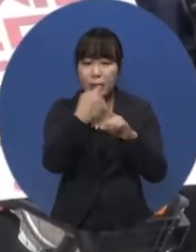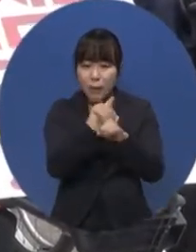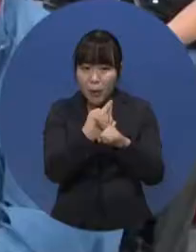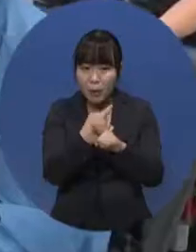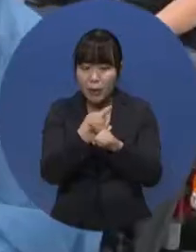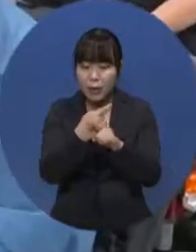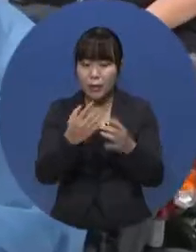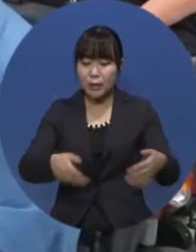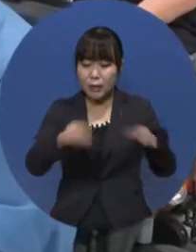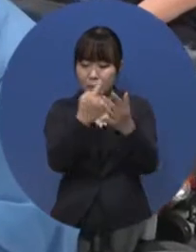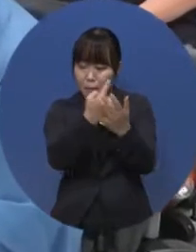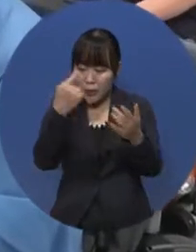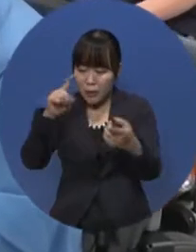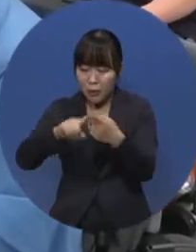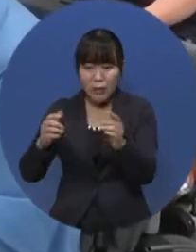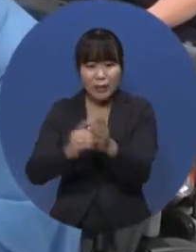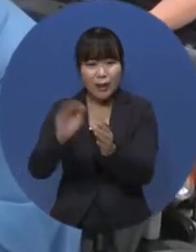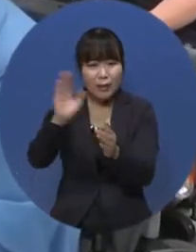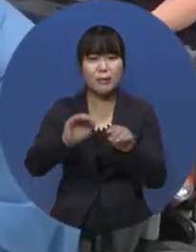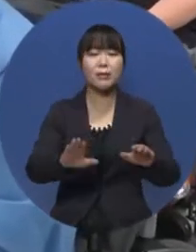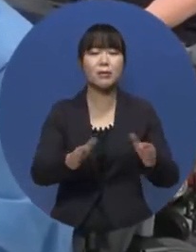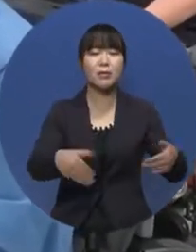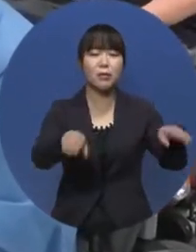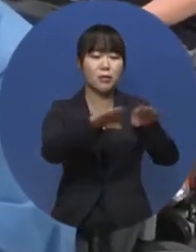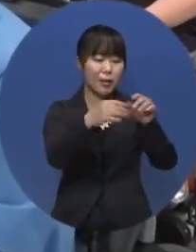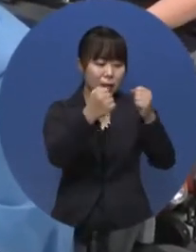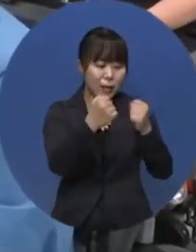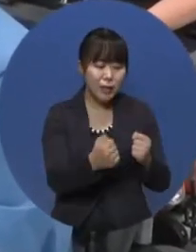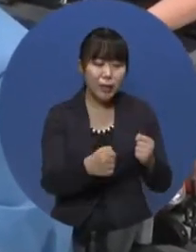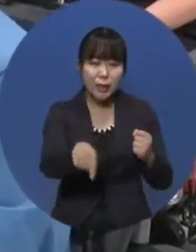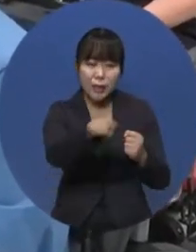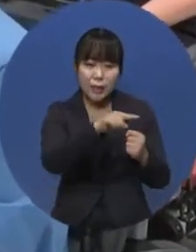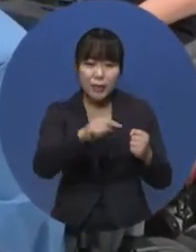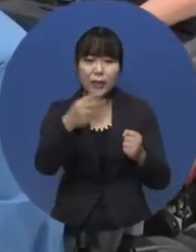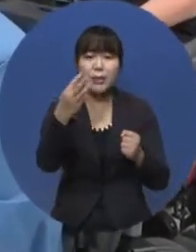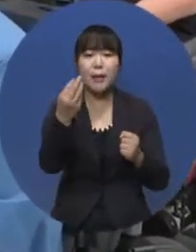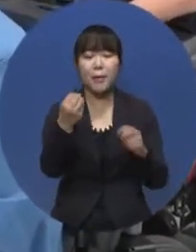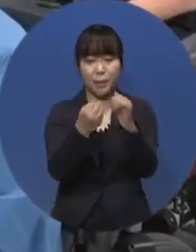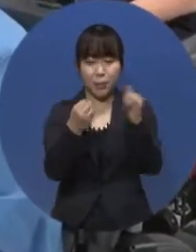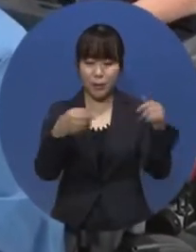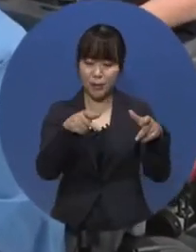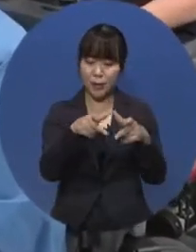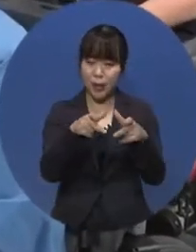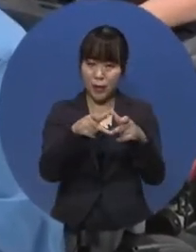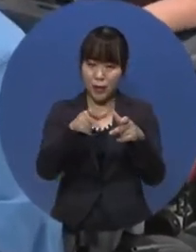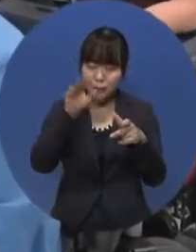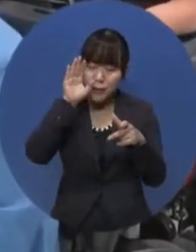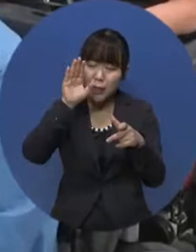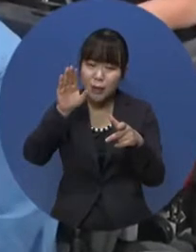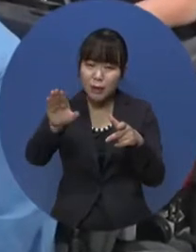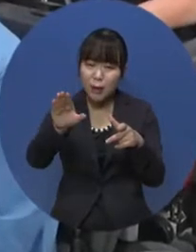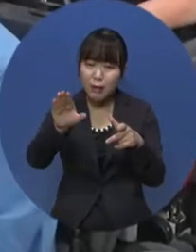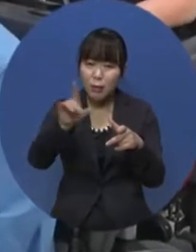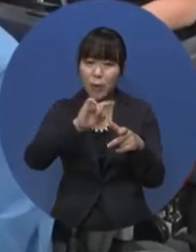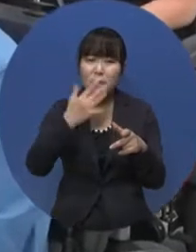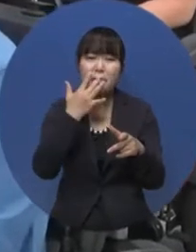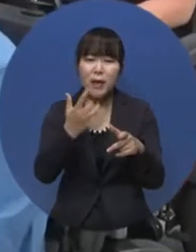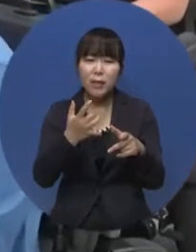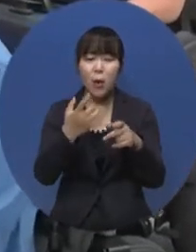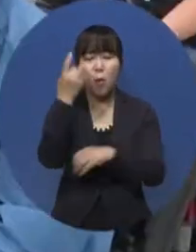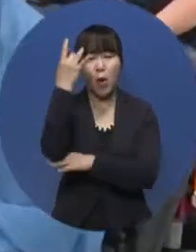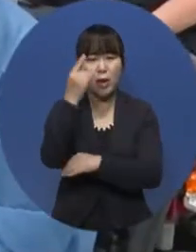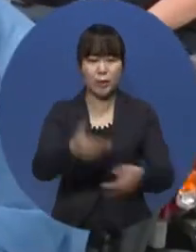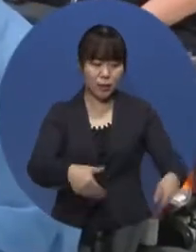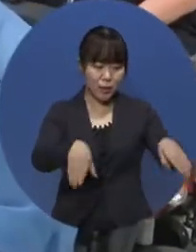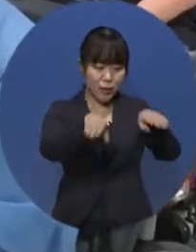아니다. 이는 현재 시설에 수용되어 있는 약 3만 명의 장애인의 미래는 쏙 빠진 기존